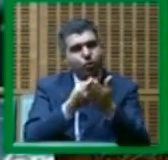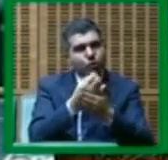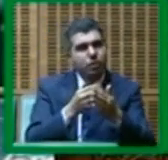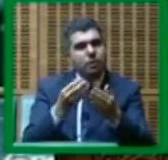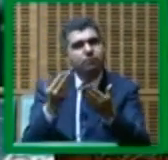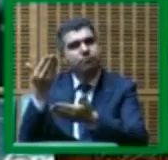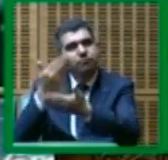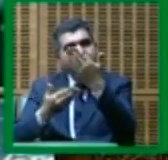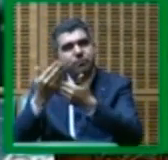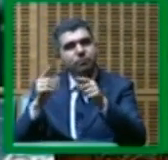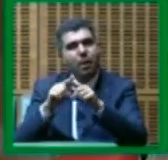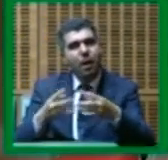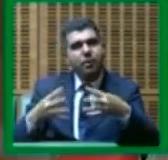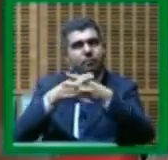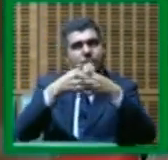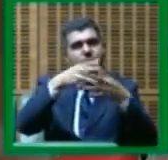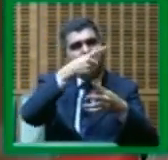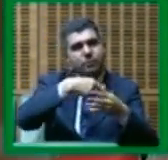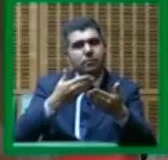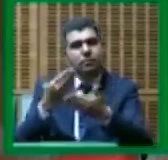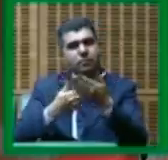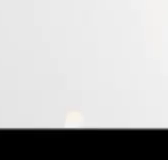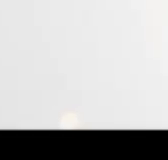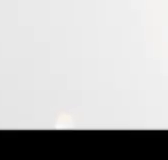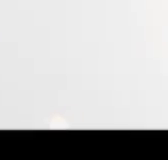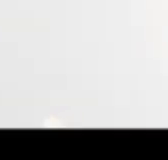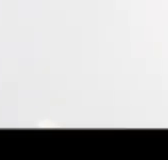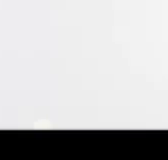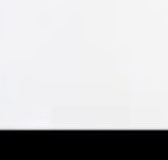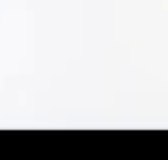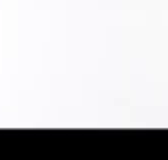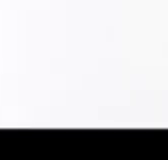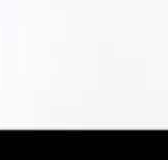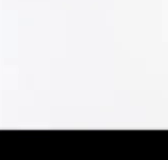التدبيريه مع الشركاء ديالنا في هذه المساله ان شاء الله وما يكون غير الخير.